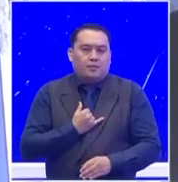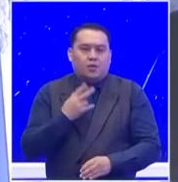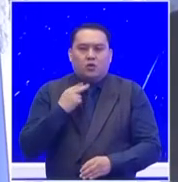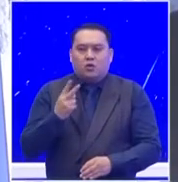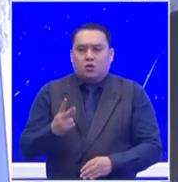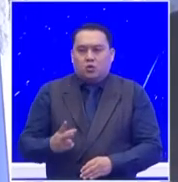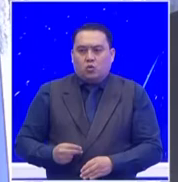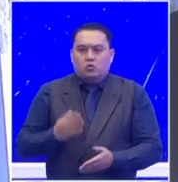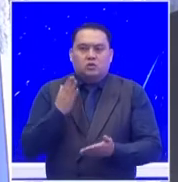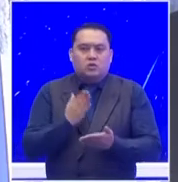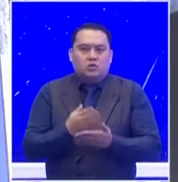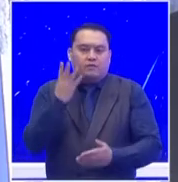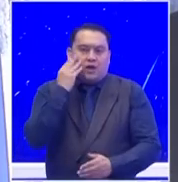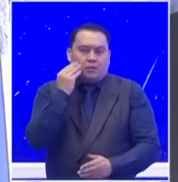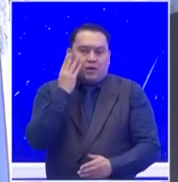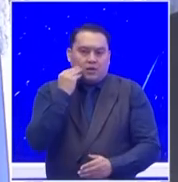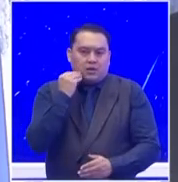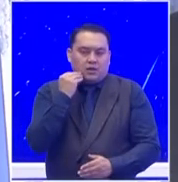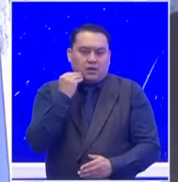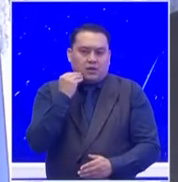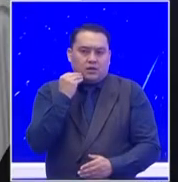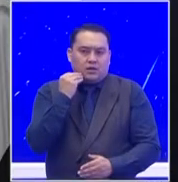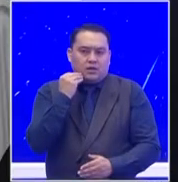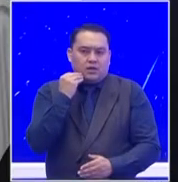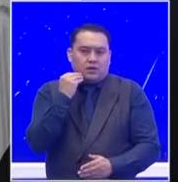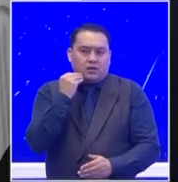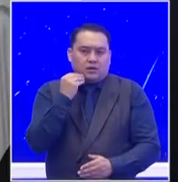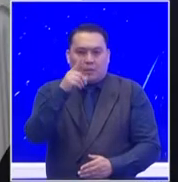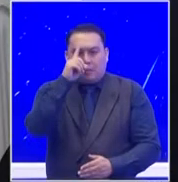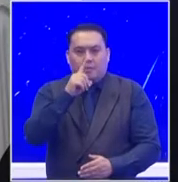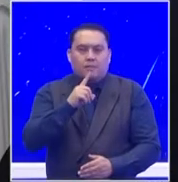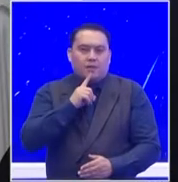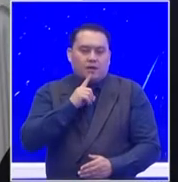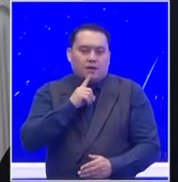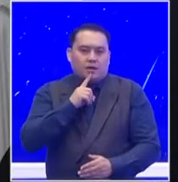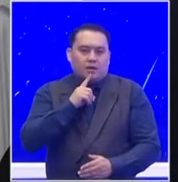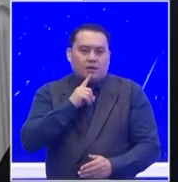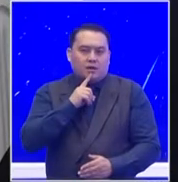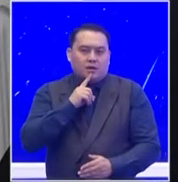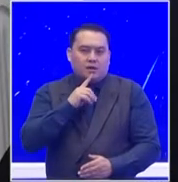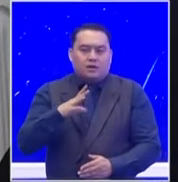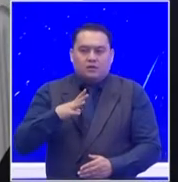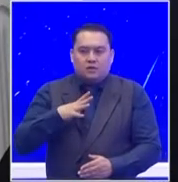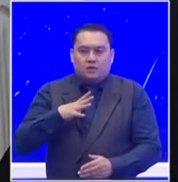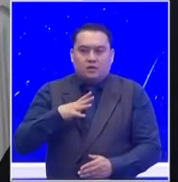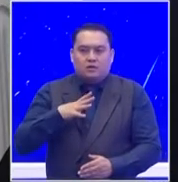Дочь есть, дочь живет в Алмате. Ну, раз в месяц. Тоже ж они работают.